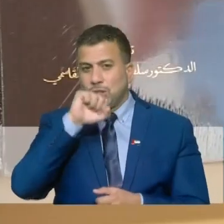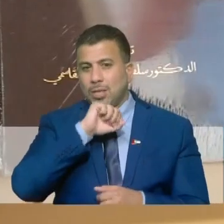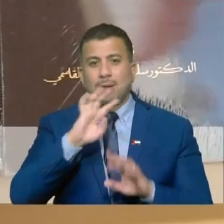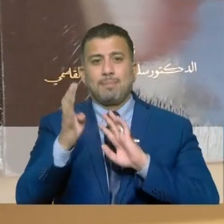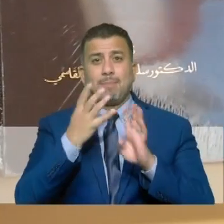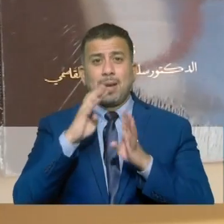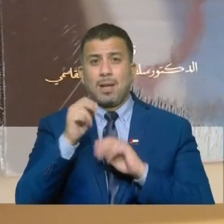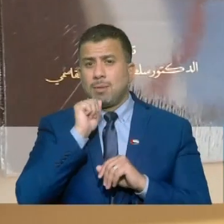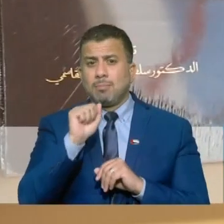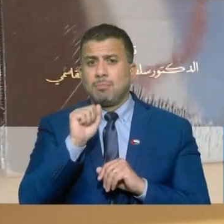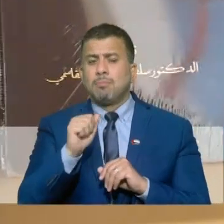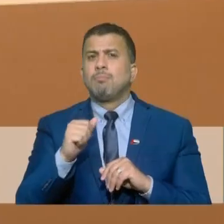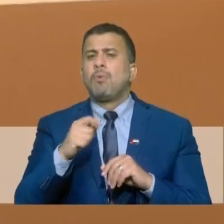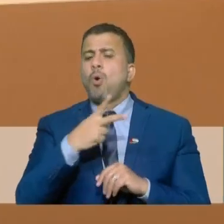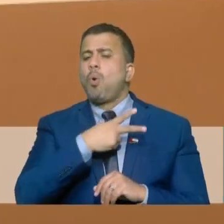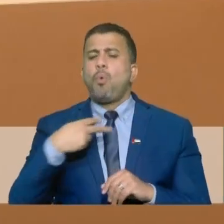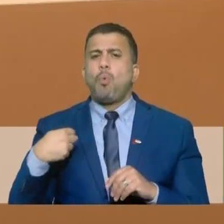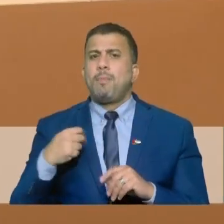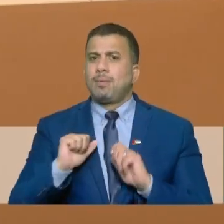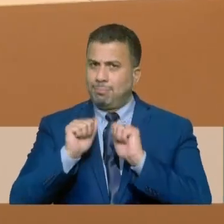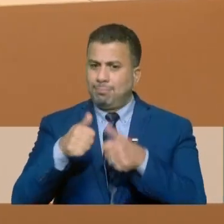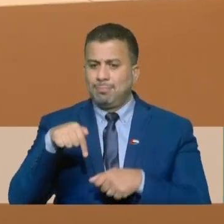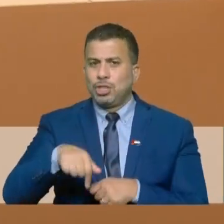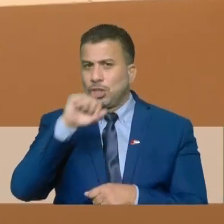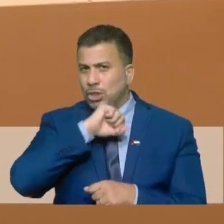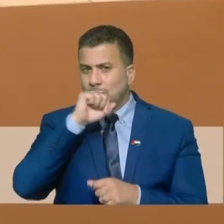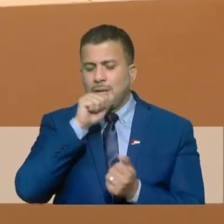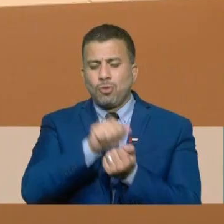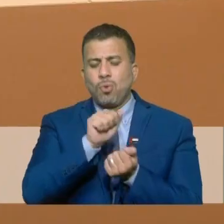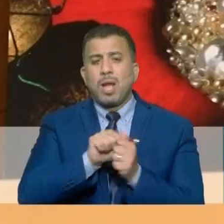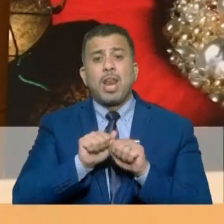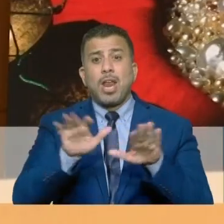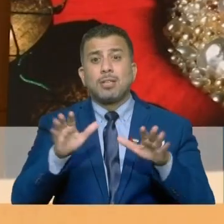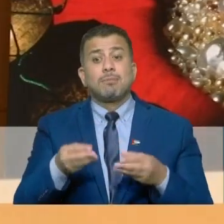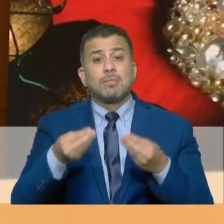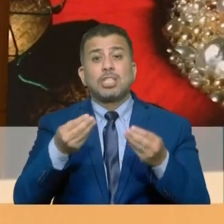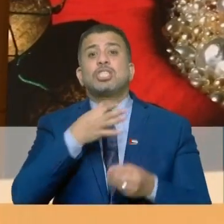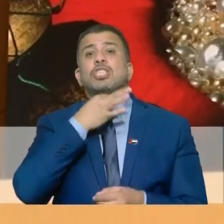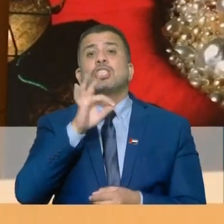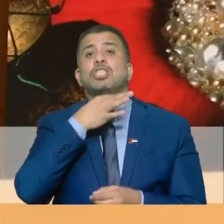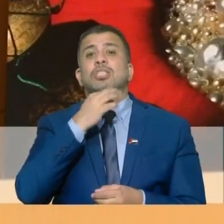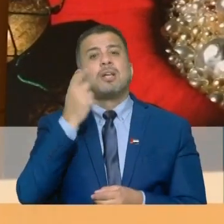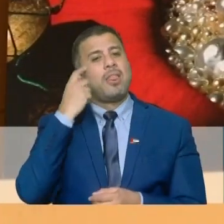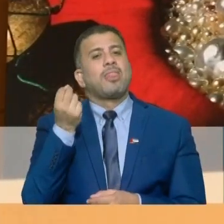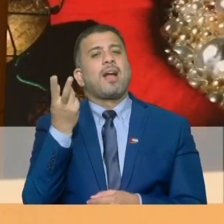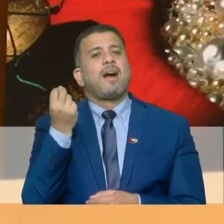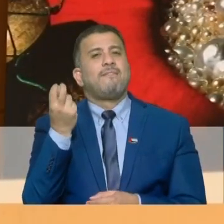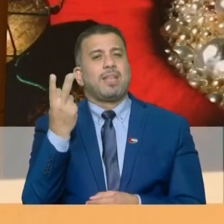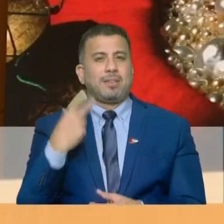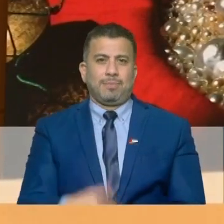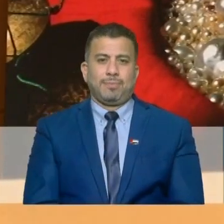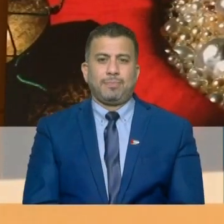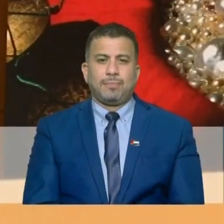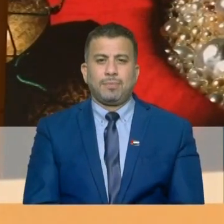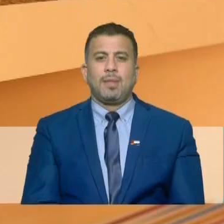المهرجان عبر عده منصات حكوميه ودور نشر مقدمه احدث اصداراتها الثقافيه